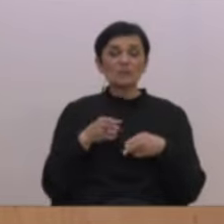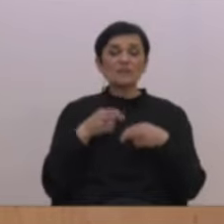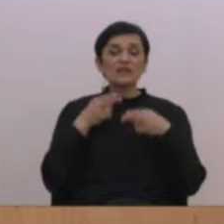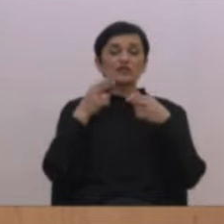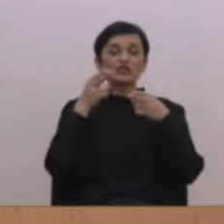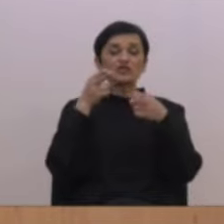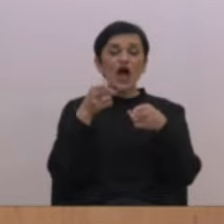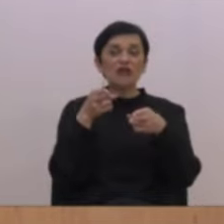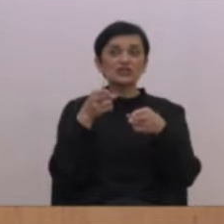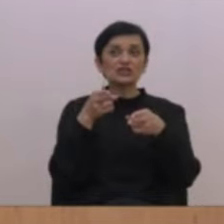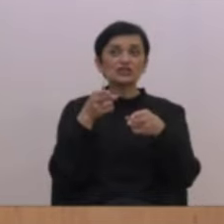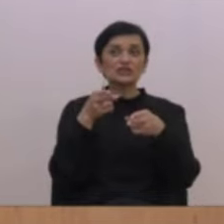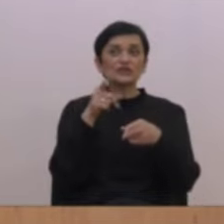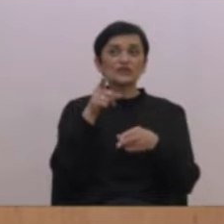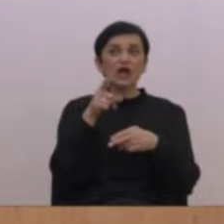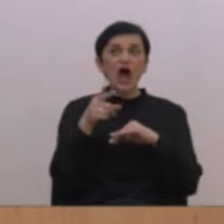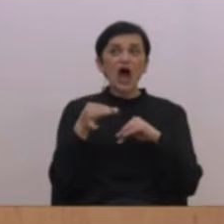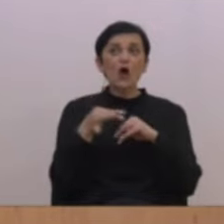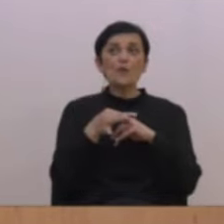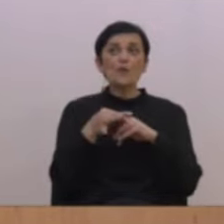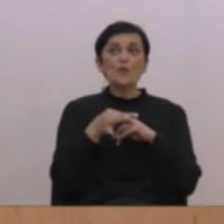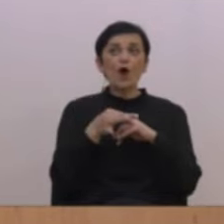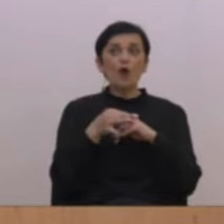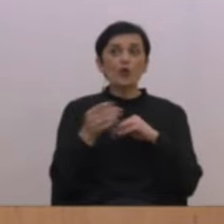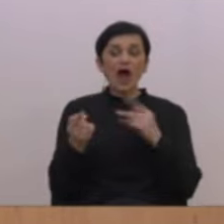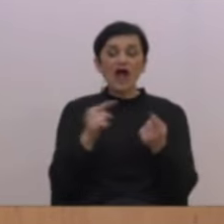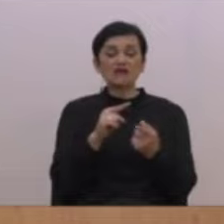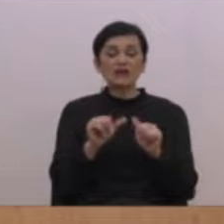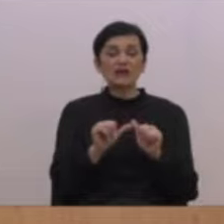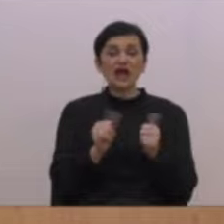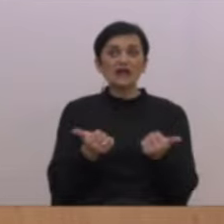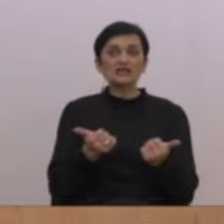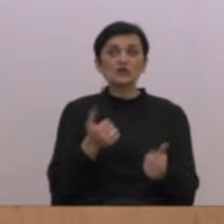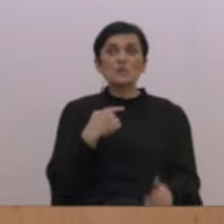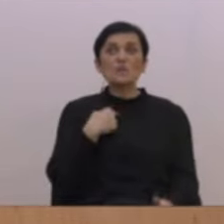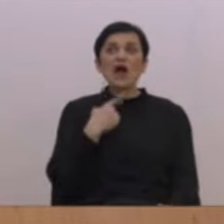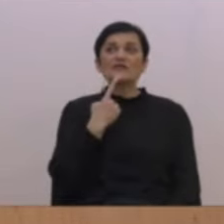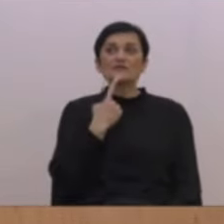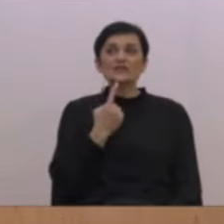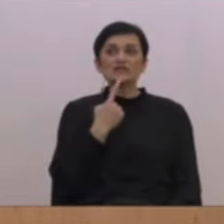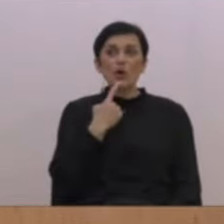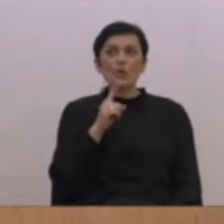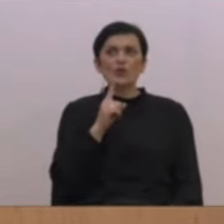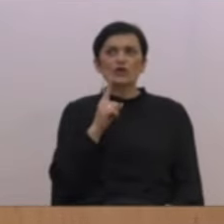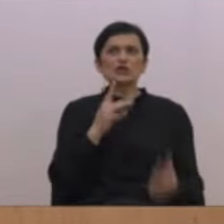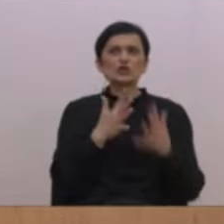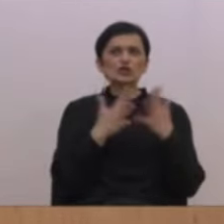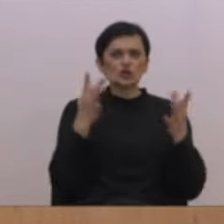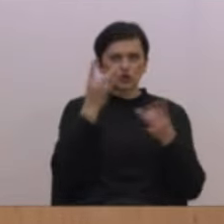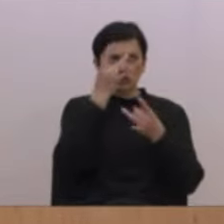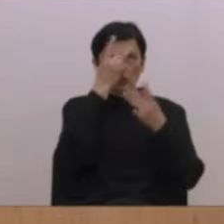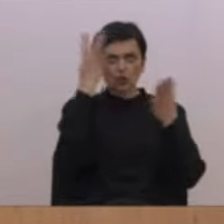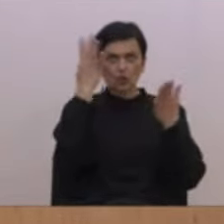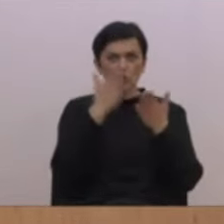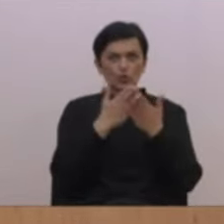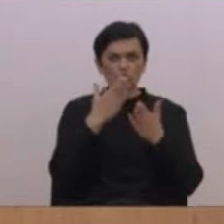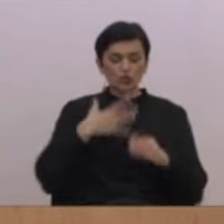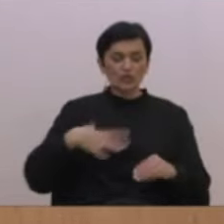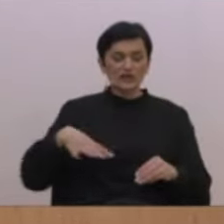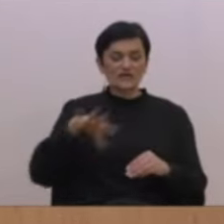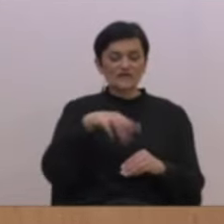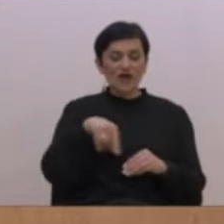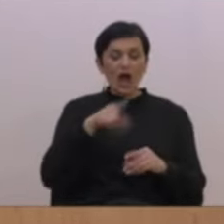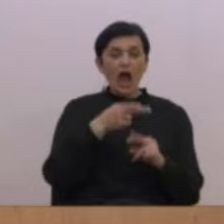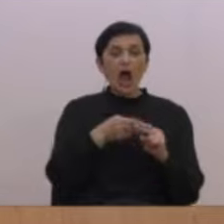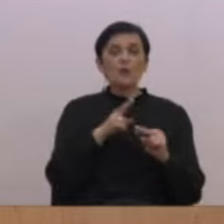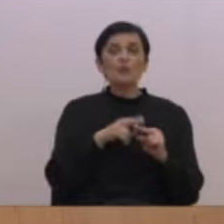იქ მეუღლეები გაცილდნენ ერთმანეთს. Მე საუბრობ რა დიდი კულტურის მქონე ქვეყანა ვარ. ამიტომ ვამბობ